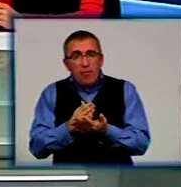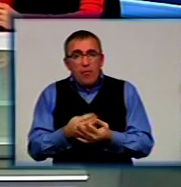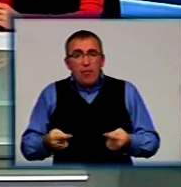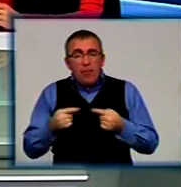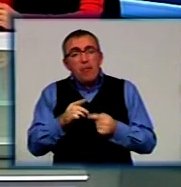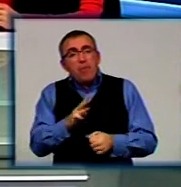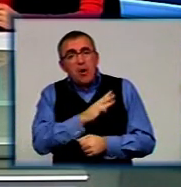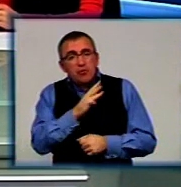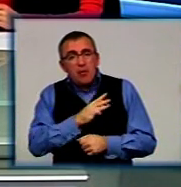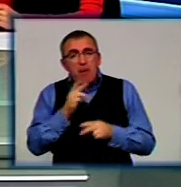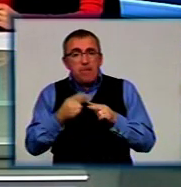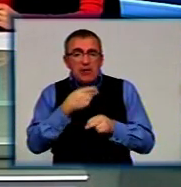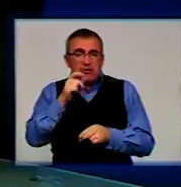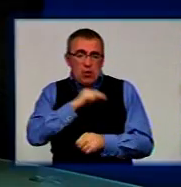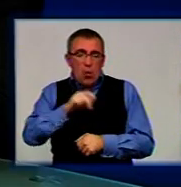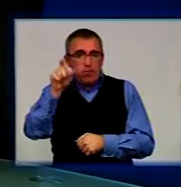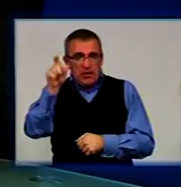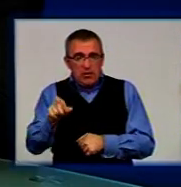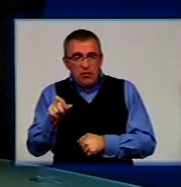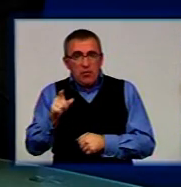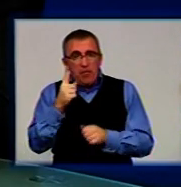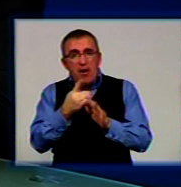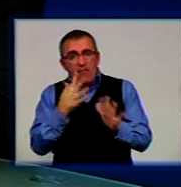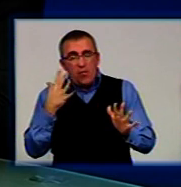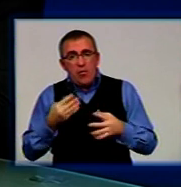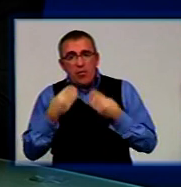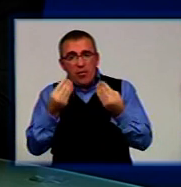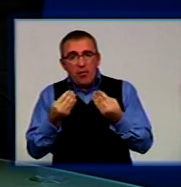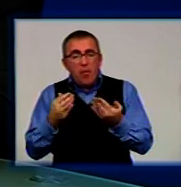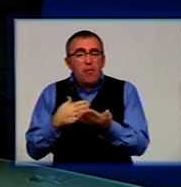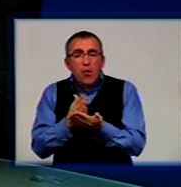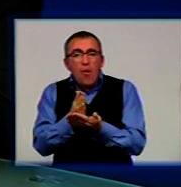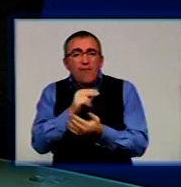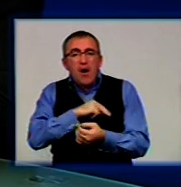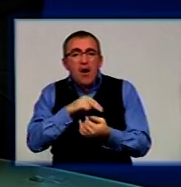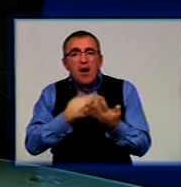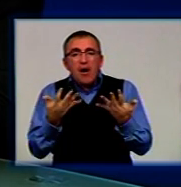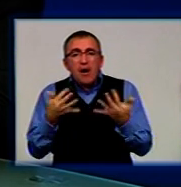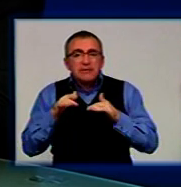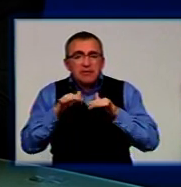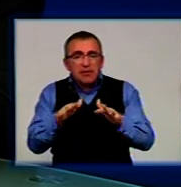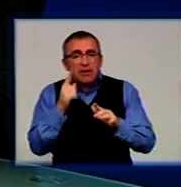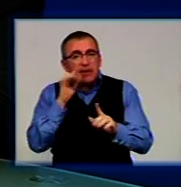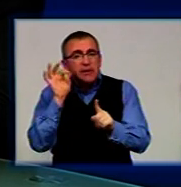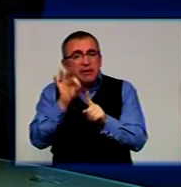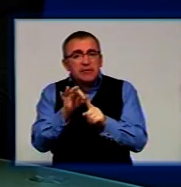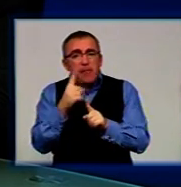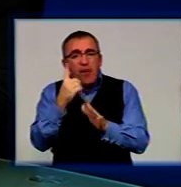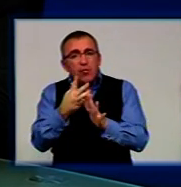від бажання безробітного. Це ми можемо в першу чергу, ми робимо профорієнтаційні заходи, які націлені в першу чергу